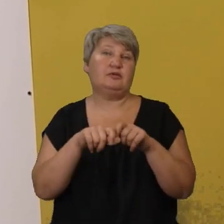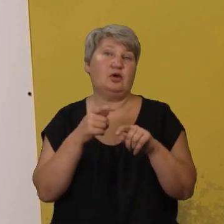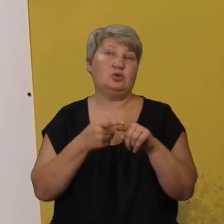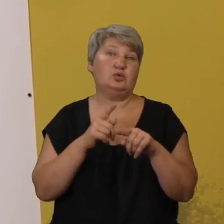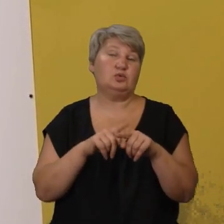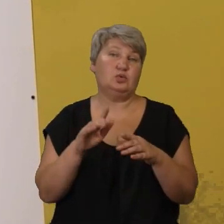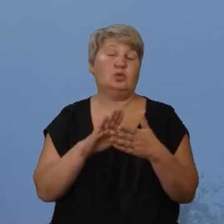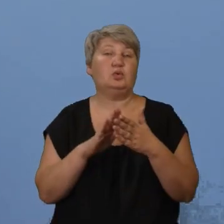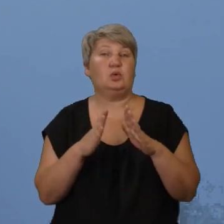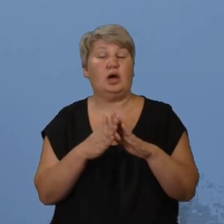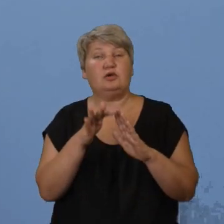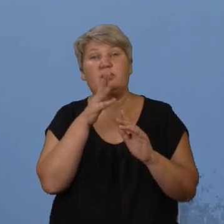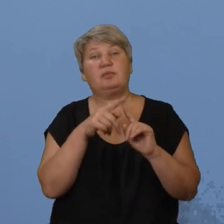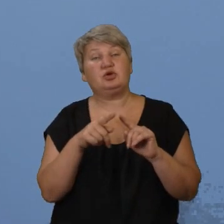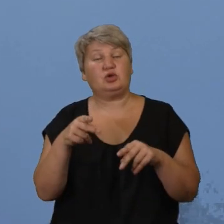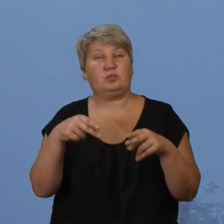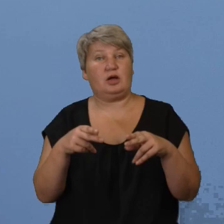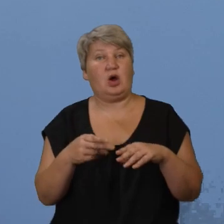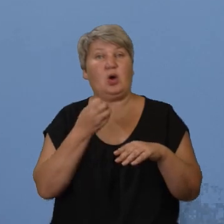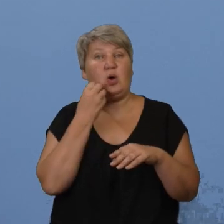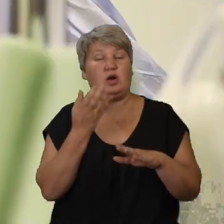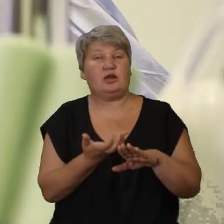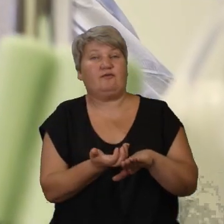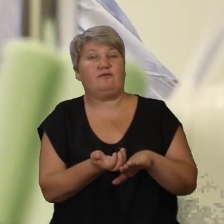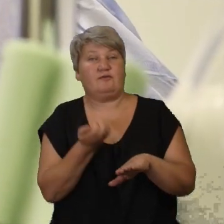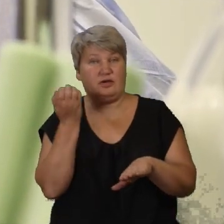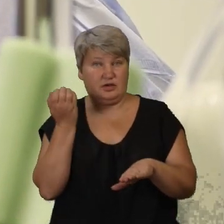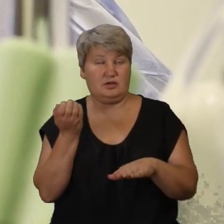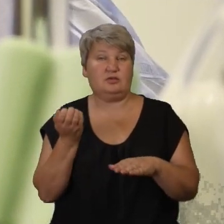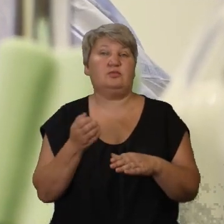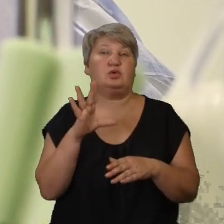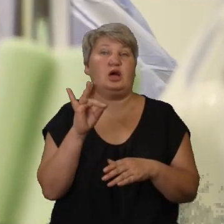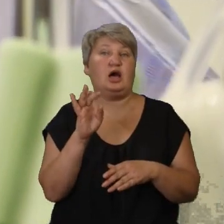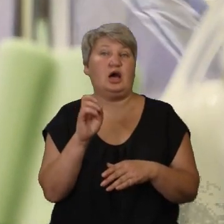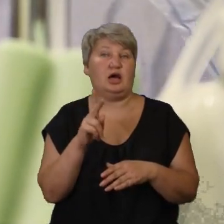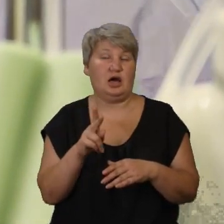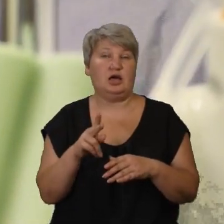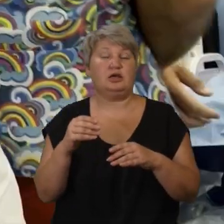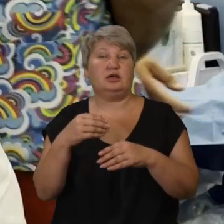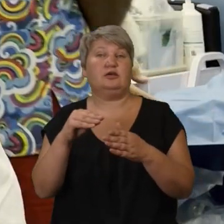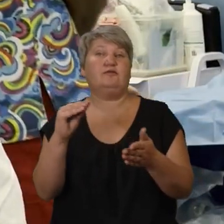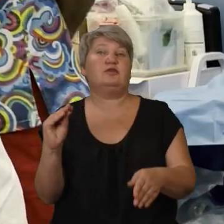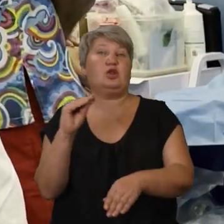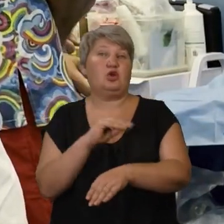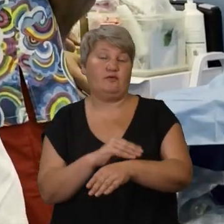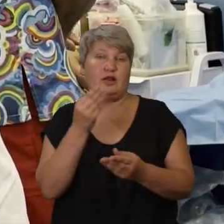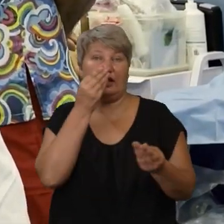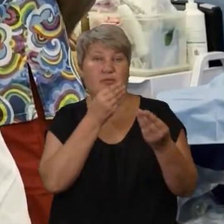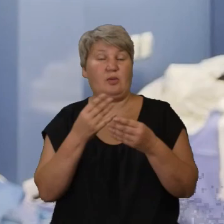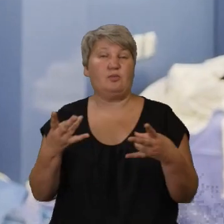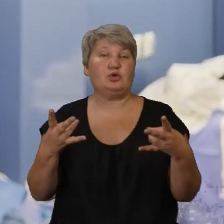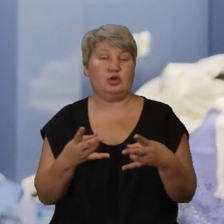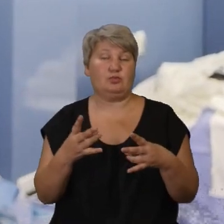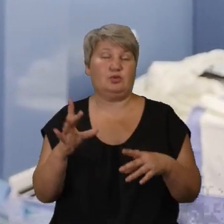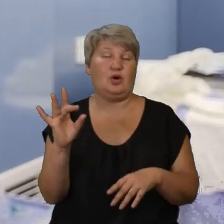під час операції після біопсії лікарі видалили уражену раком кістку та встановили хлопчику імплант потрібного розміру